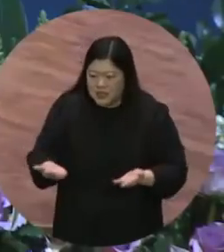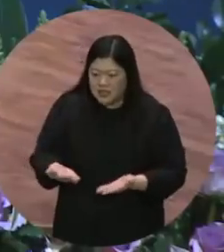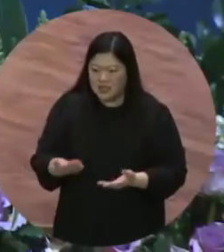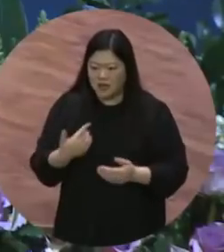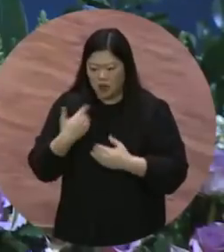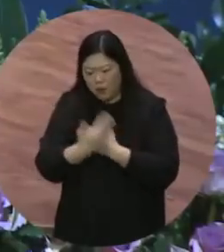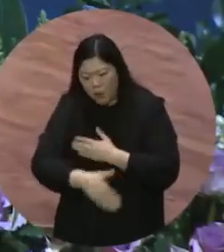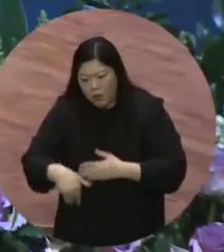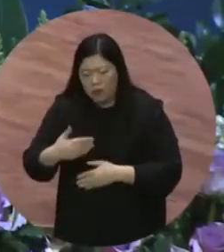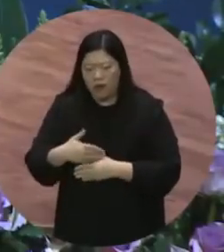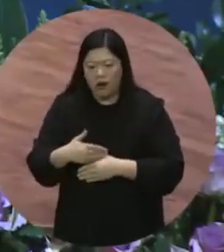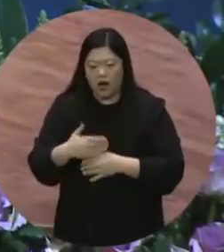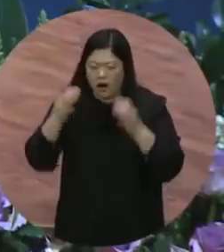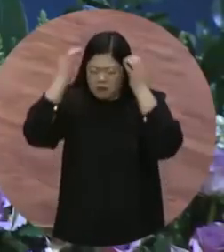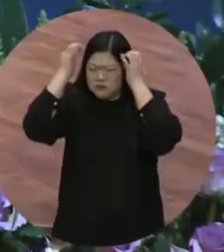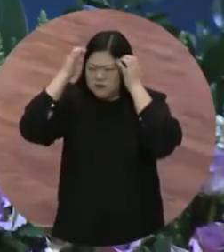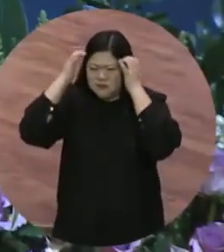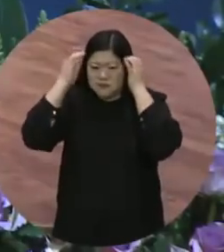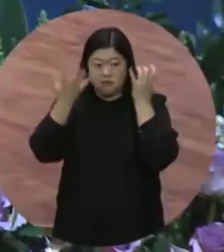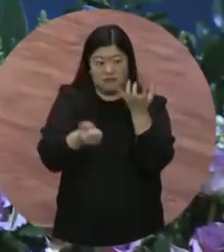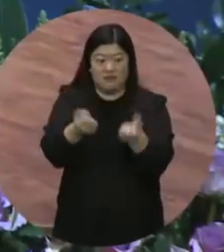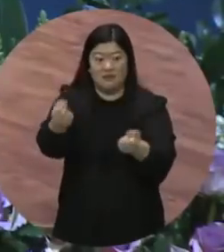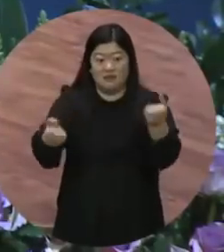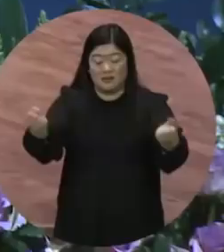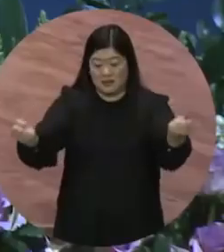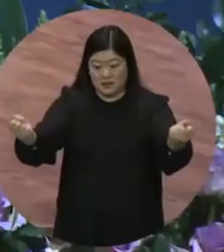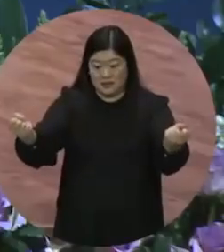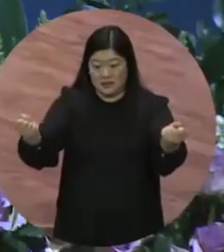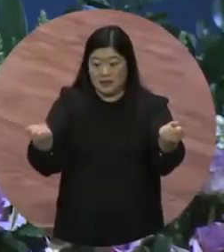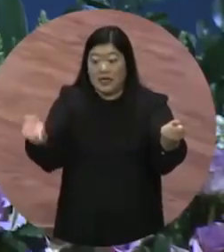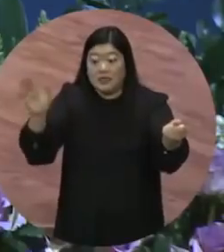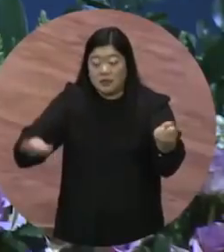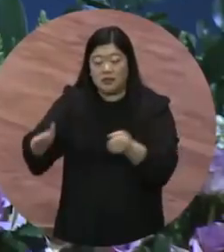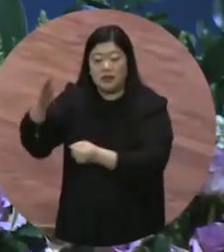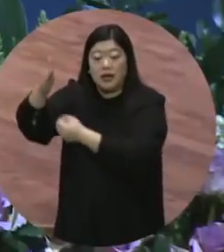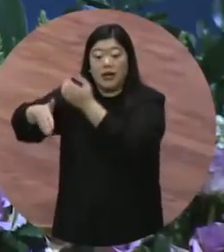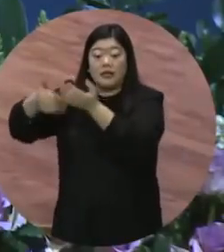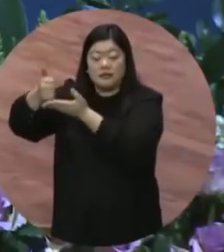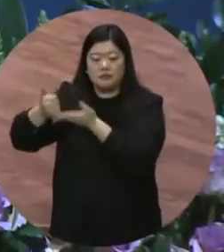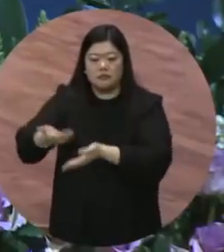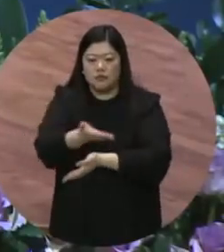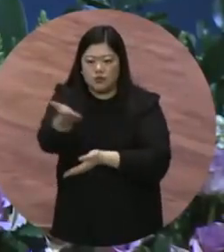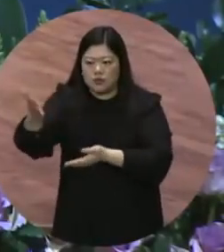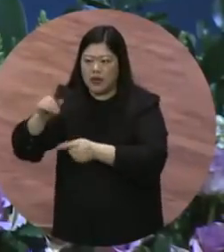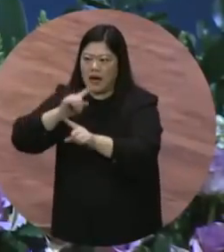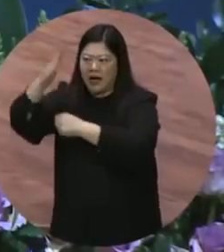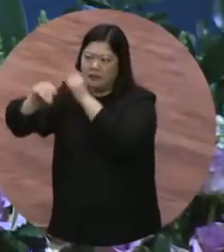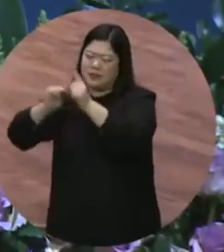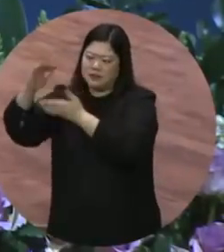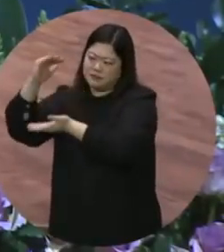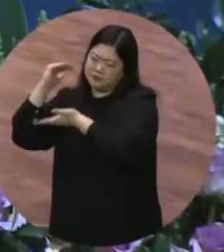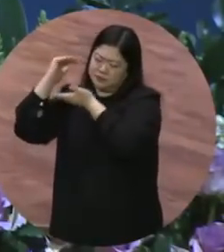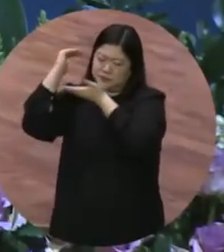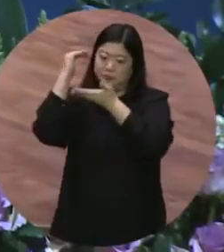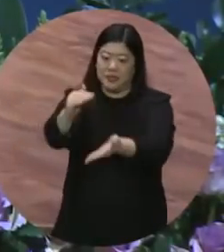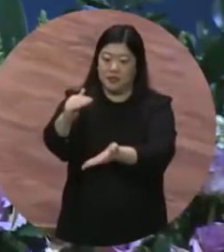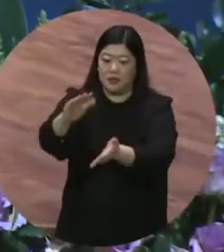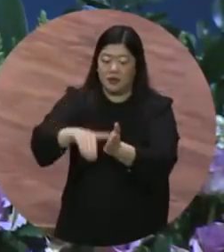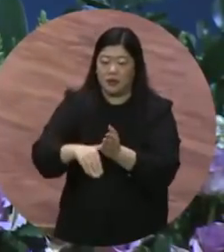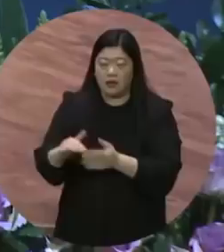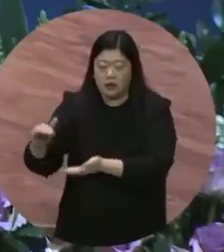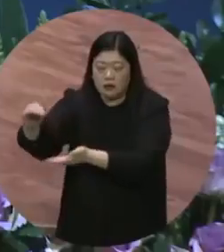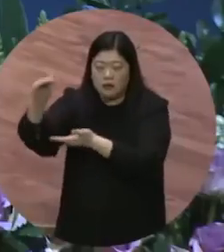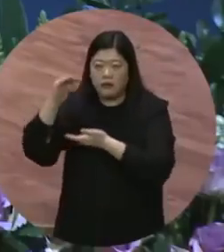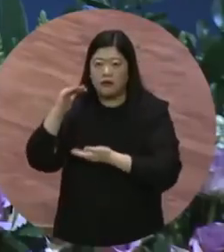정신과 마음과 육체가 깨어져서 낙담하고 있을 때 전도자가 주는 귀한 말씀이 들려졌고